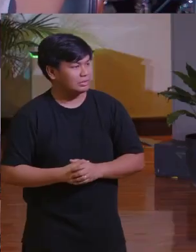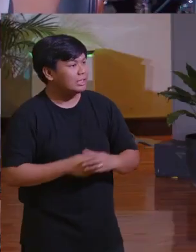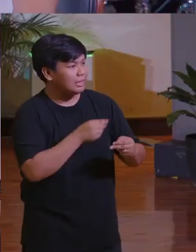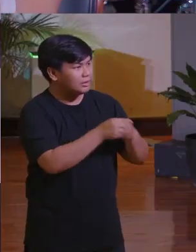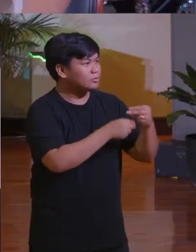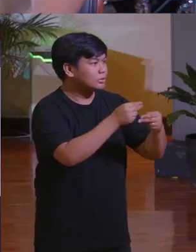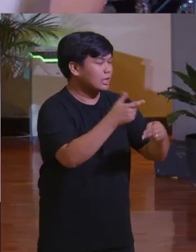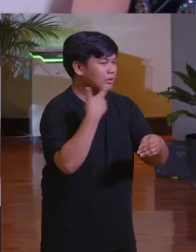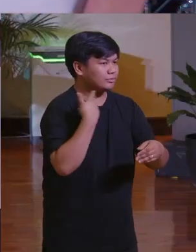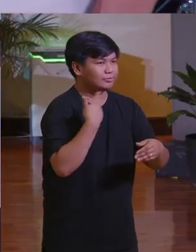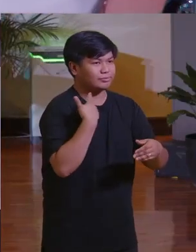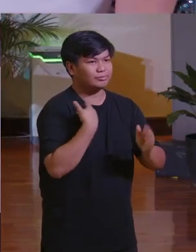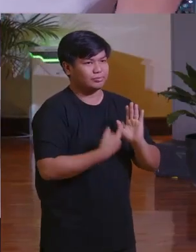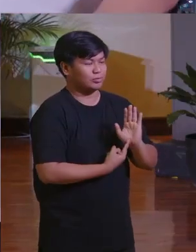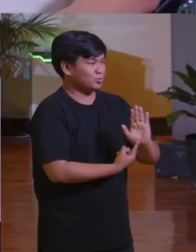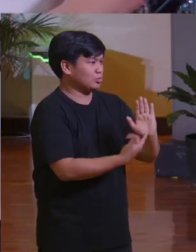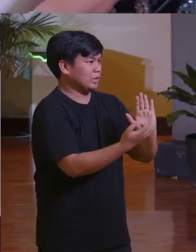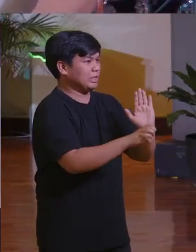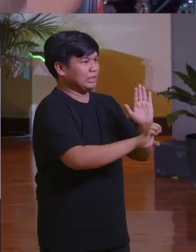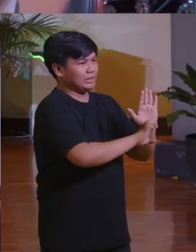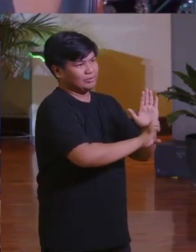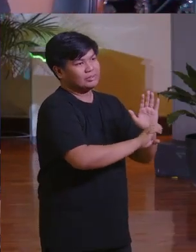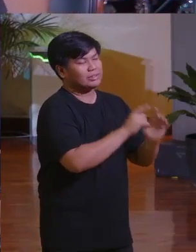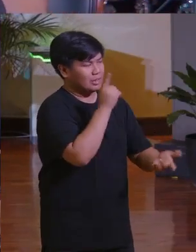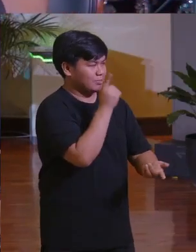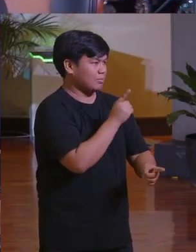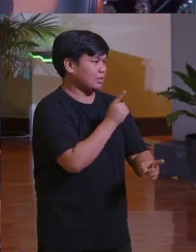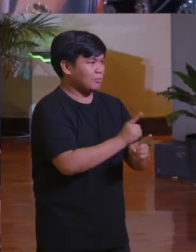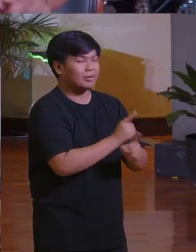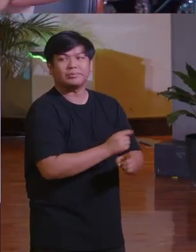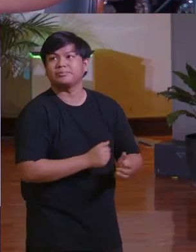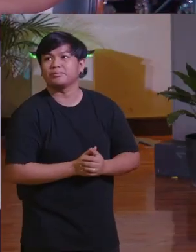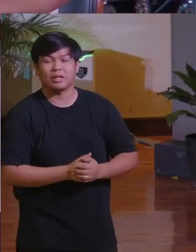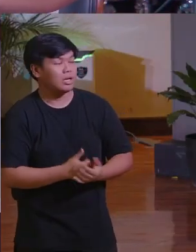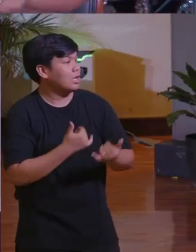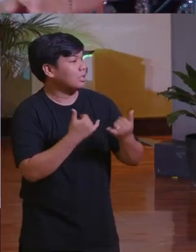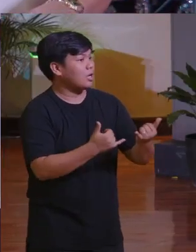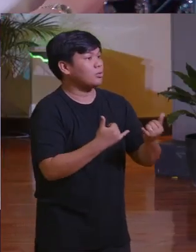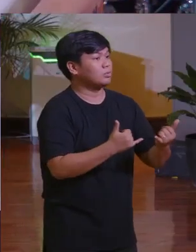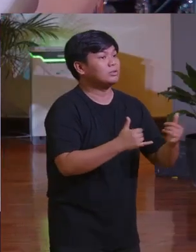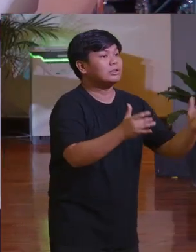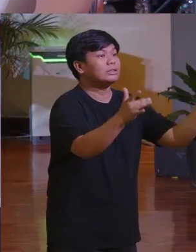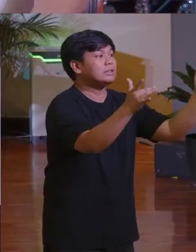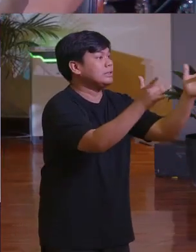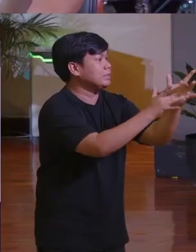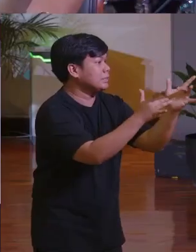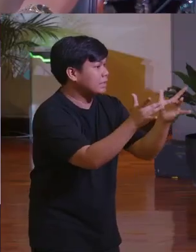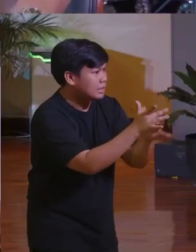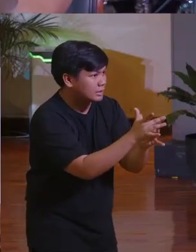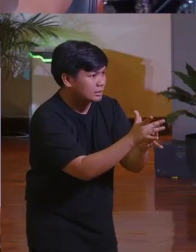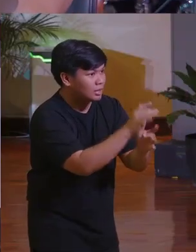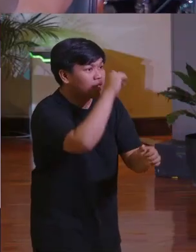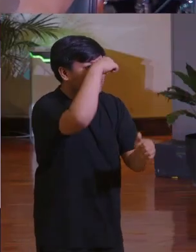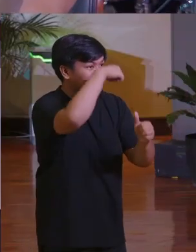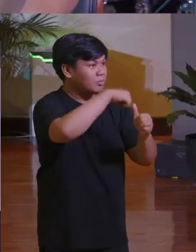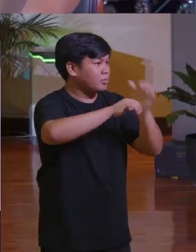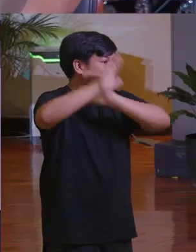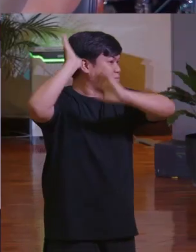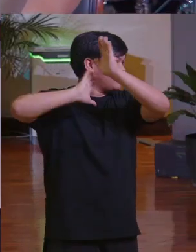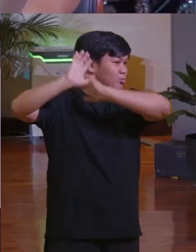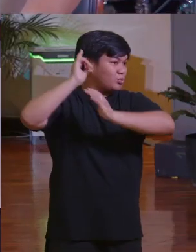Historical po siya. In fact, ang ating Panginoong Jesus, alam nyo na ito, nabanggit na ito ni Pastor